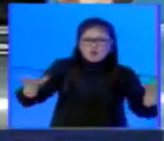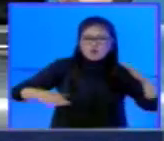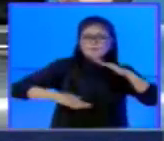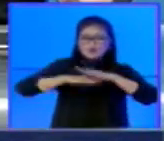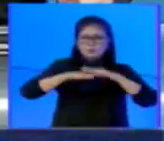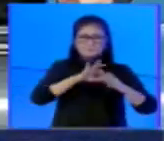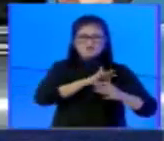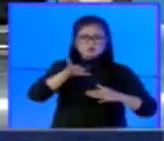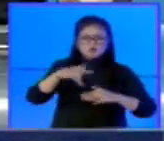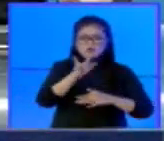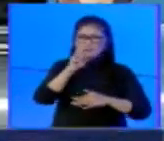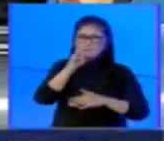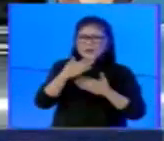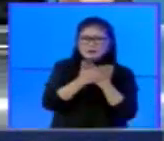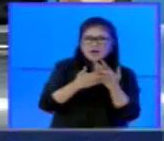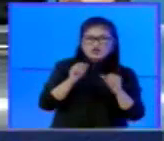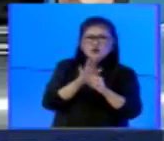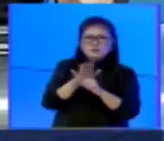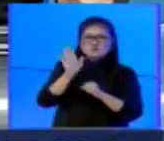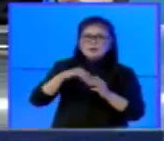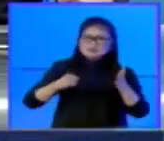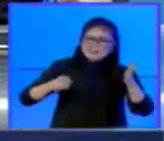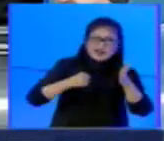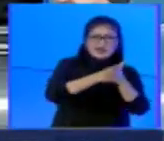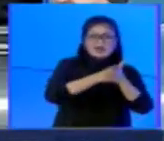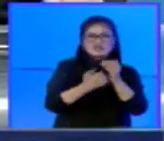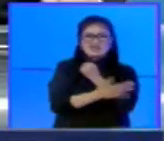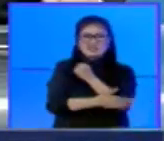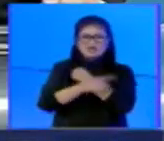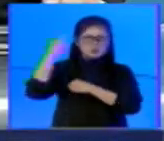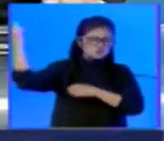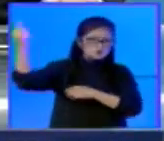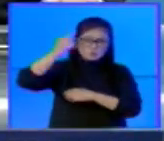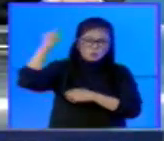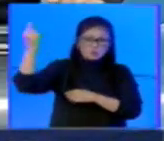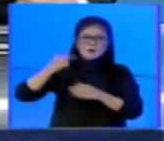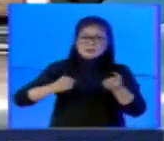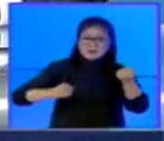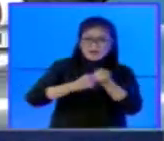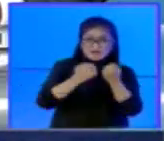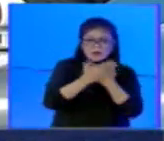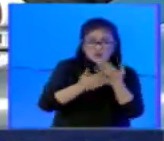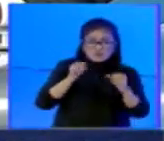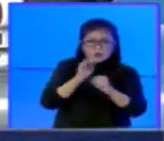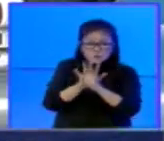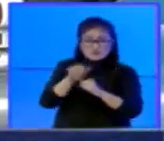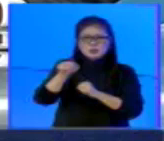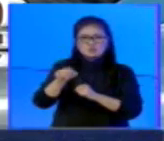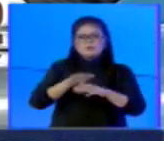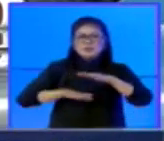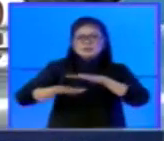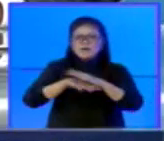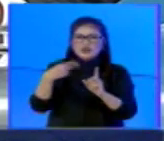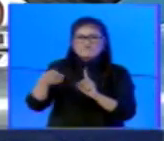menyebutkan penanganan COVID-19 di Indonesia masih terkendali dibandingkan negara lain seluruh dunia. Terkendalinya penanganan COVID-19 didasari